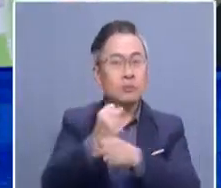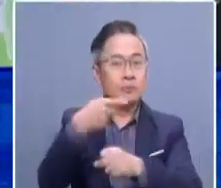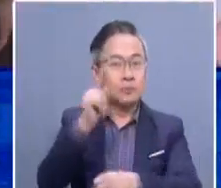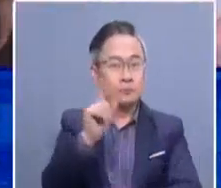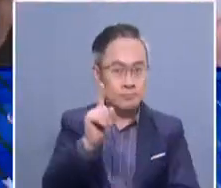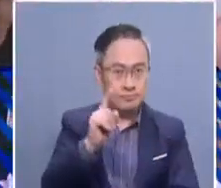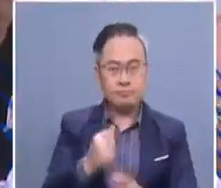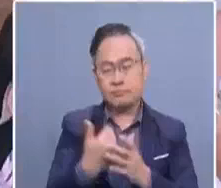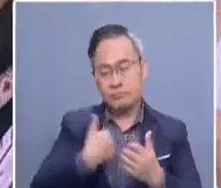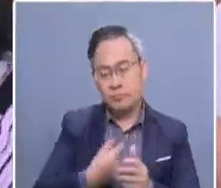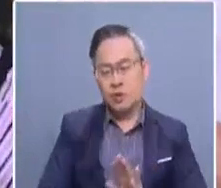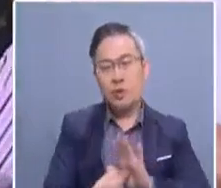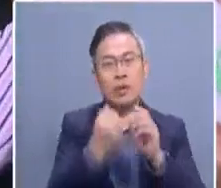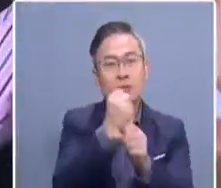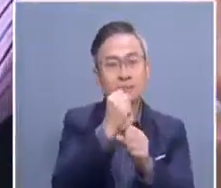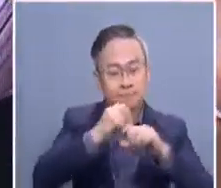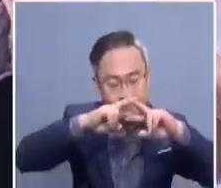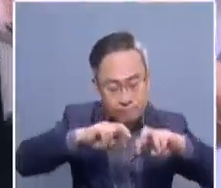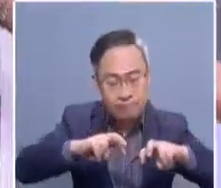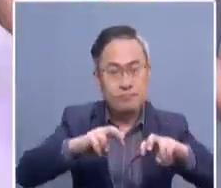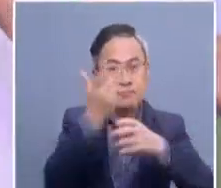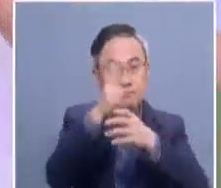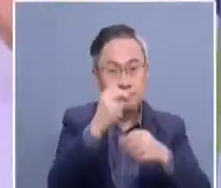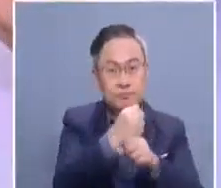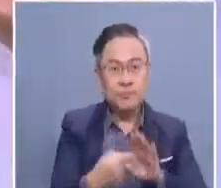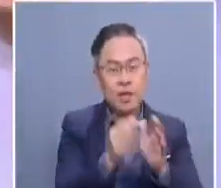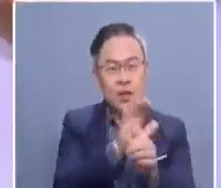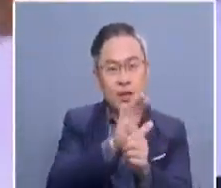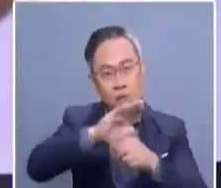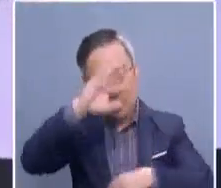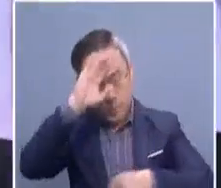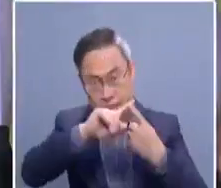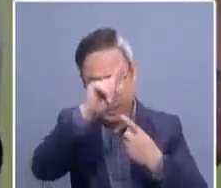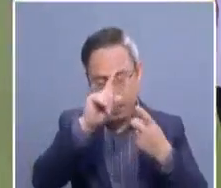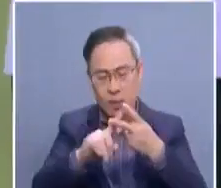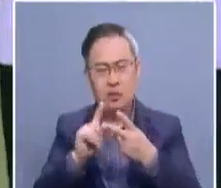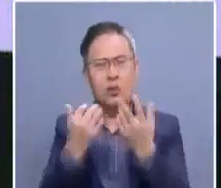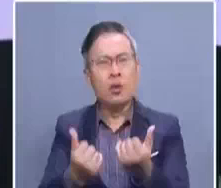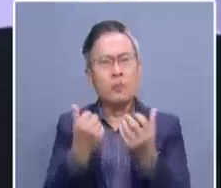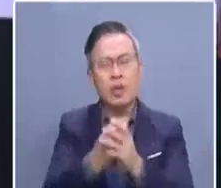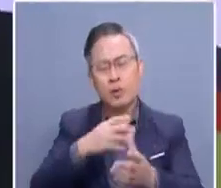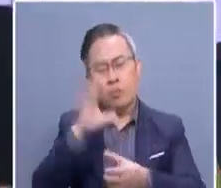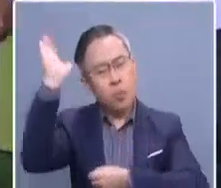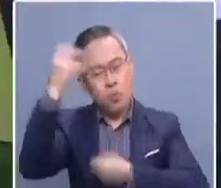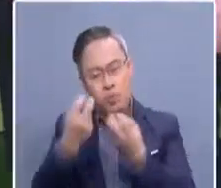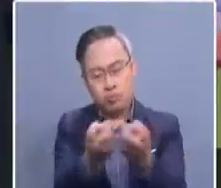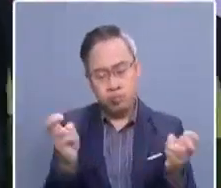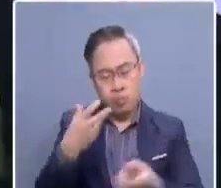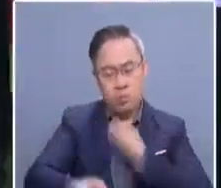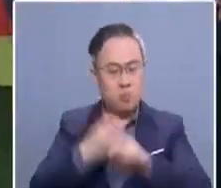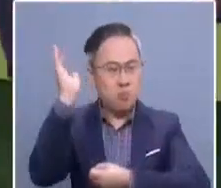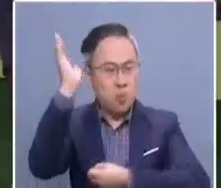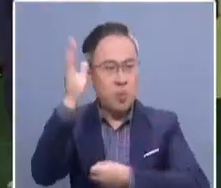ผลงานกัญชาและกัญชงส่วนที่2เป็นเวทีเสวนาวิชาการระดับประเทศที่มีวิทยากรผู้เชี่ยวชาญมา